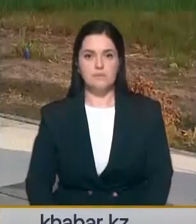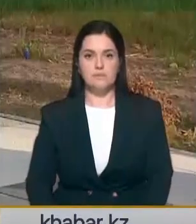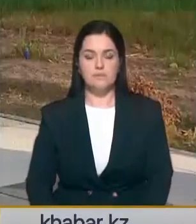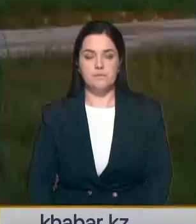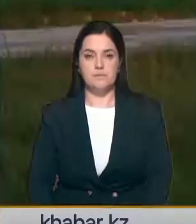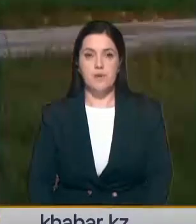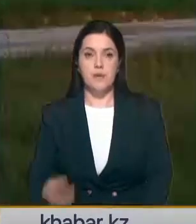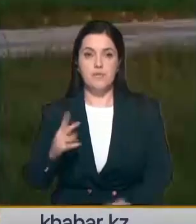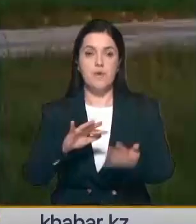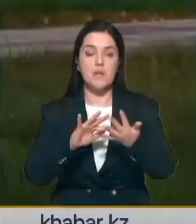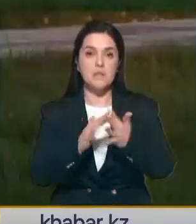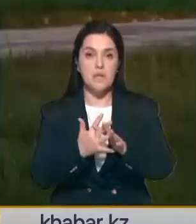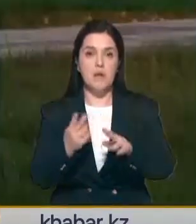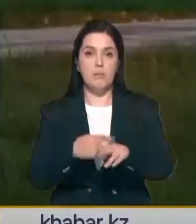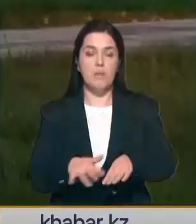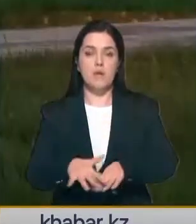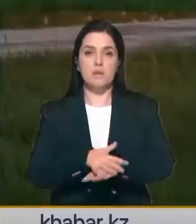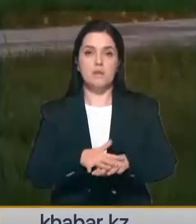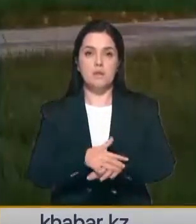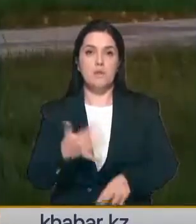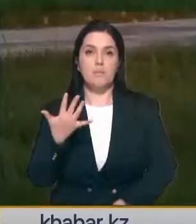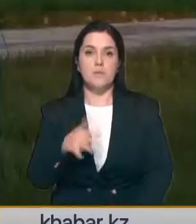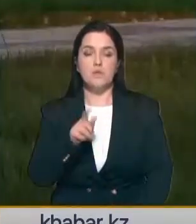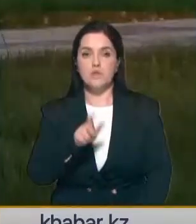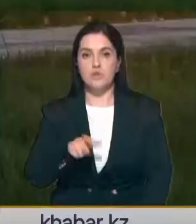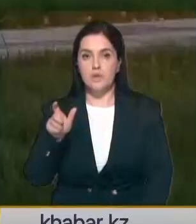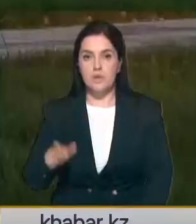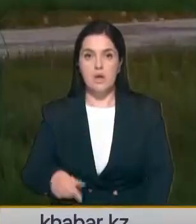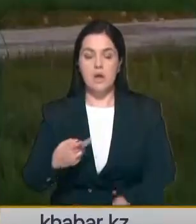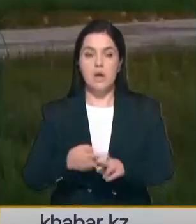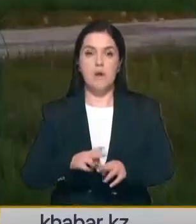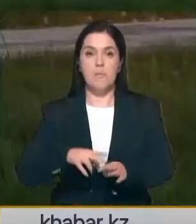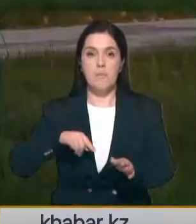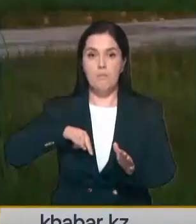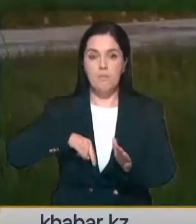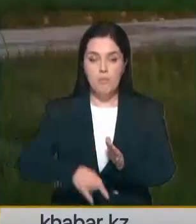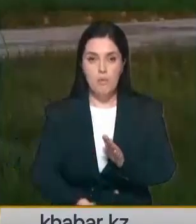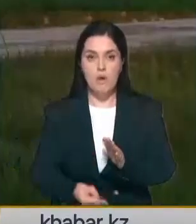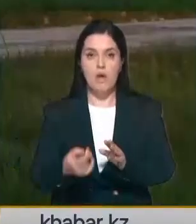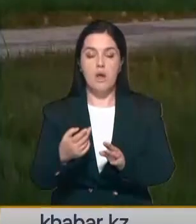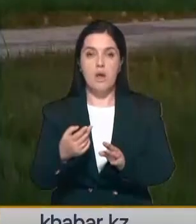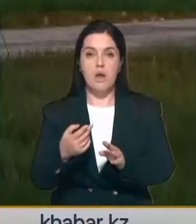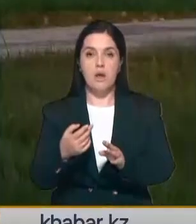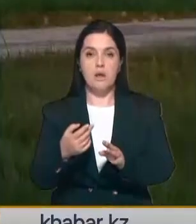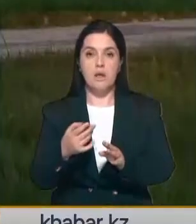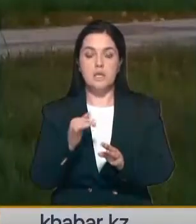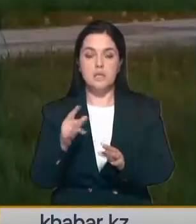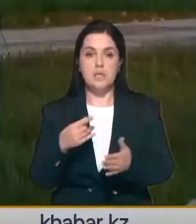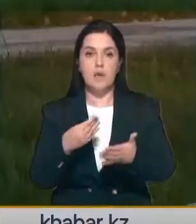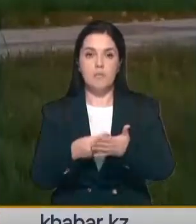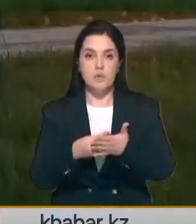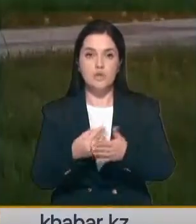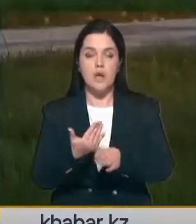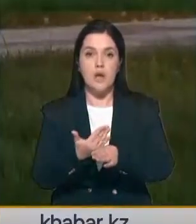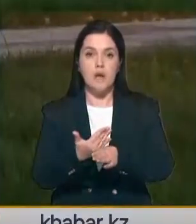Это 2 села с численностью населения меньше 50 человек. На бурение скважины и установку опреснительного оборудования из местного бюджета выделили в